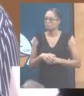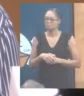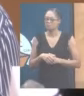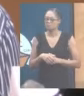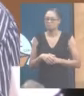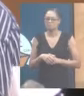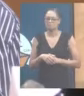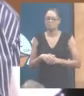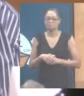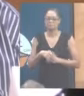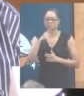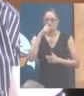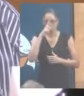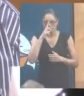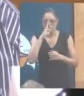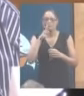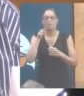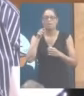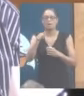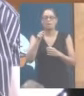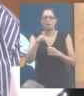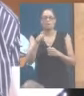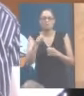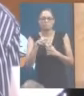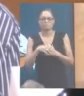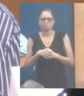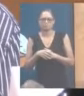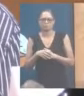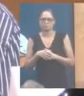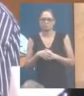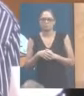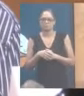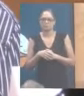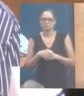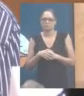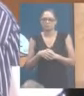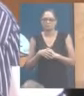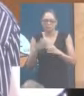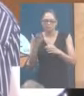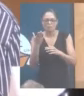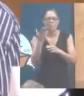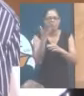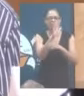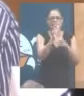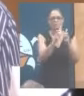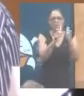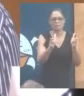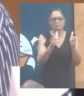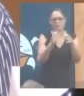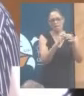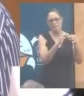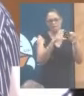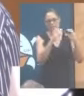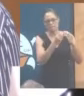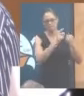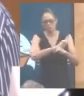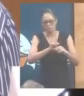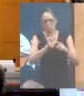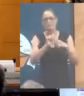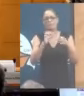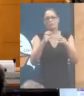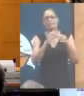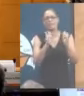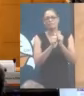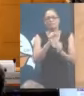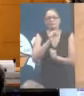qui, pour un autre satellite, qui n'est pas satellite de la CTM, mais de PCI, le